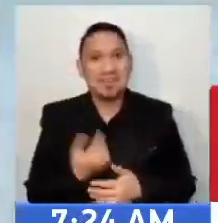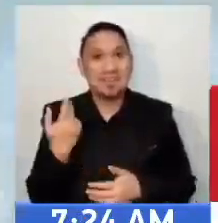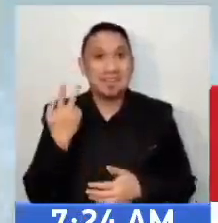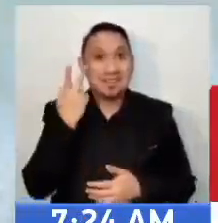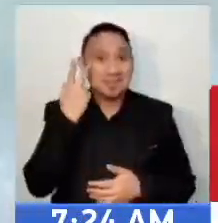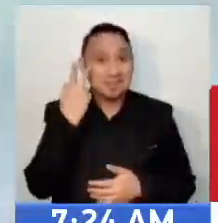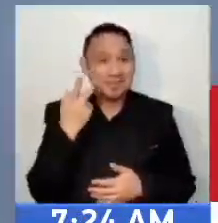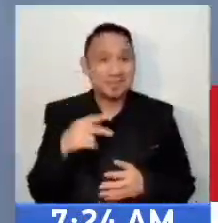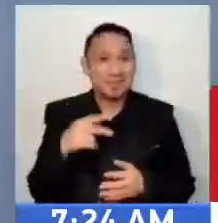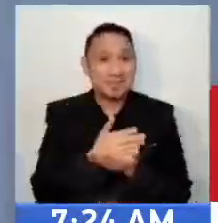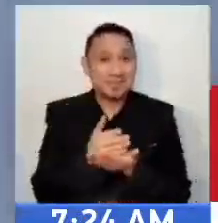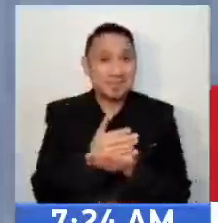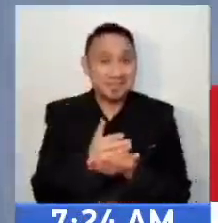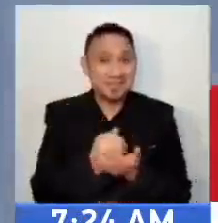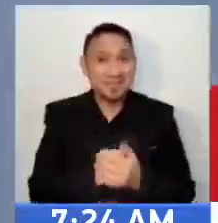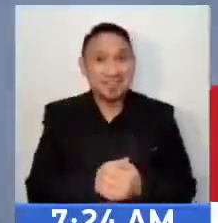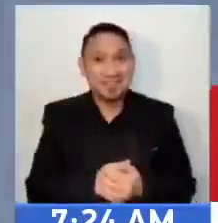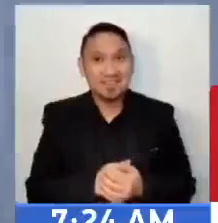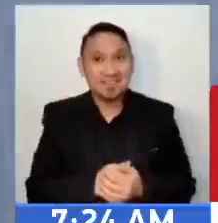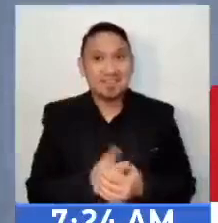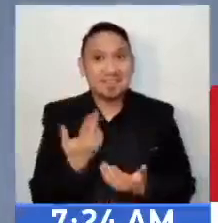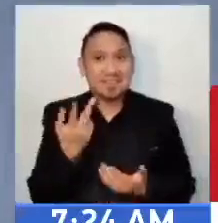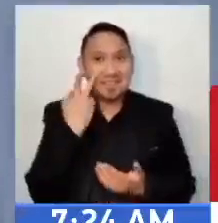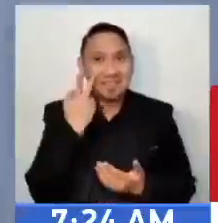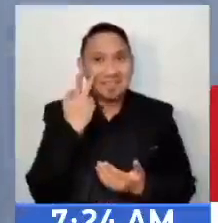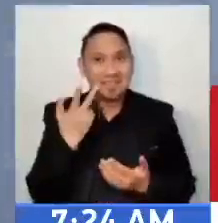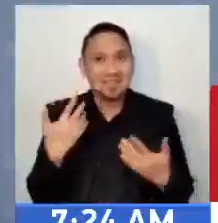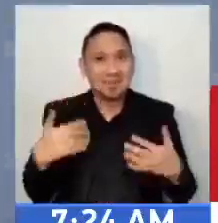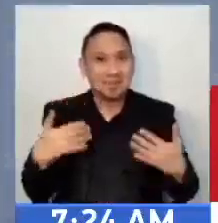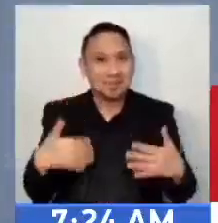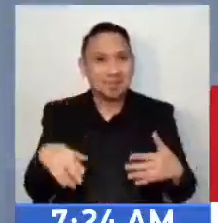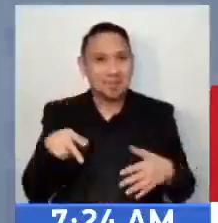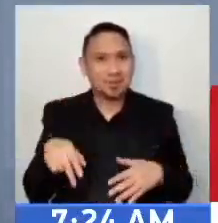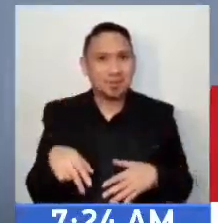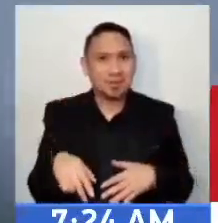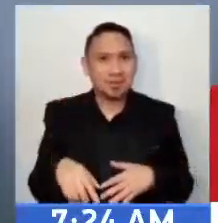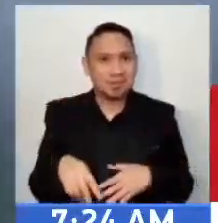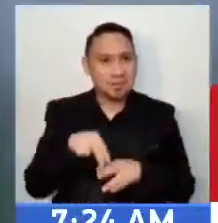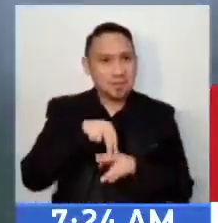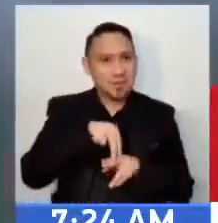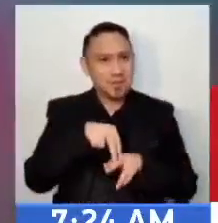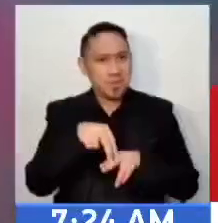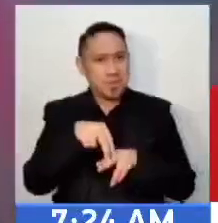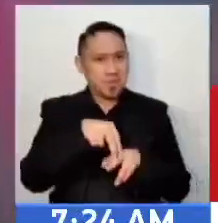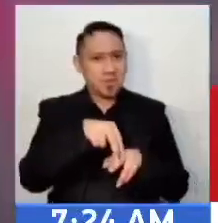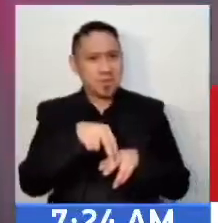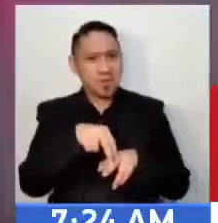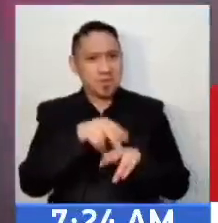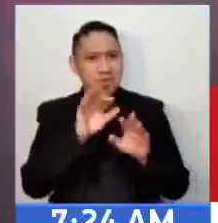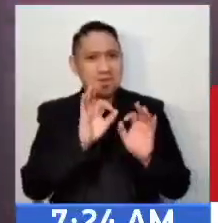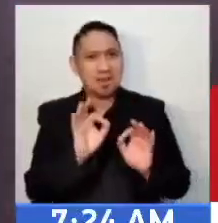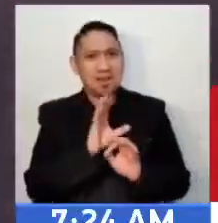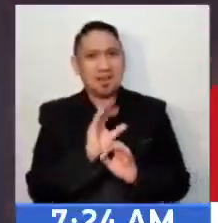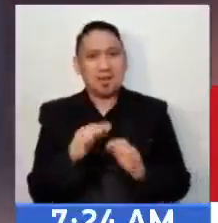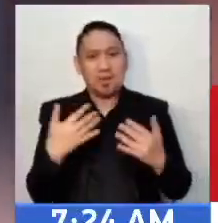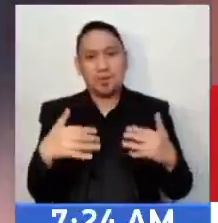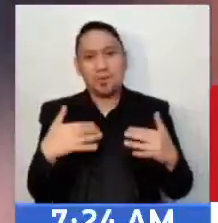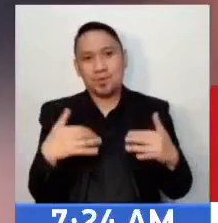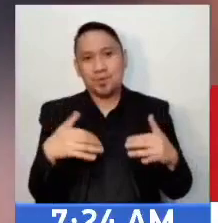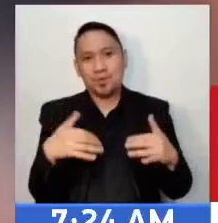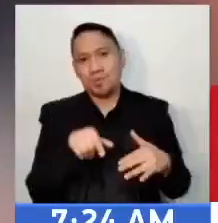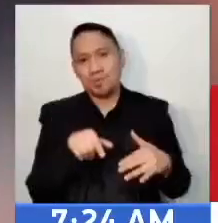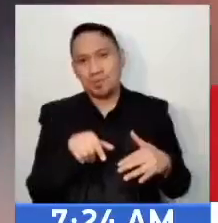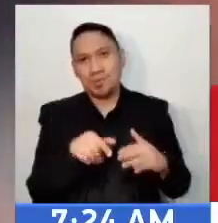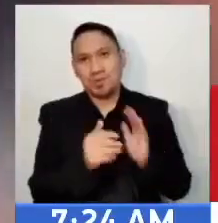na si Andy, kita na ang great form sa surfing ni Lilo. At marami nga ang humahanga sa surfing skills nito. Si